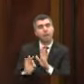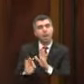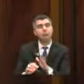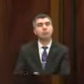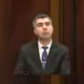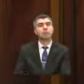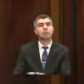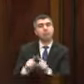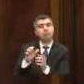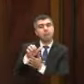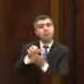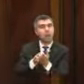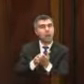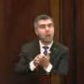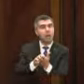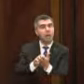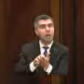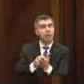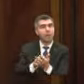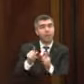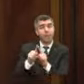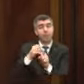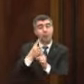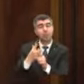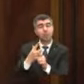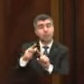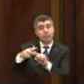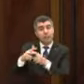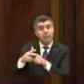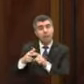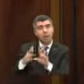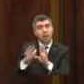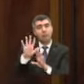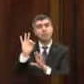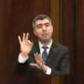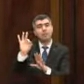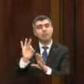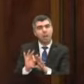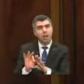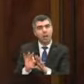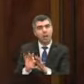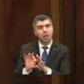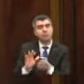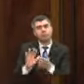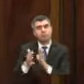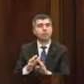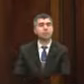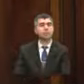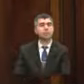من القطاع الفلاحي، الله 12%، في حين أن القطاع الخدماتي ورانا في 50% فوتنا هذا، إلا